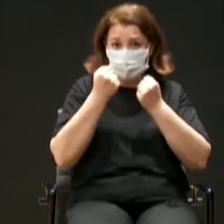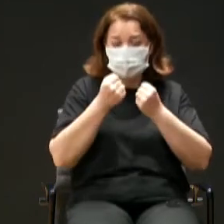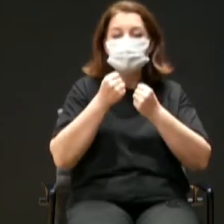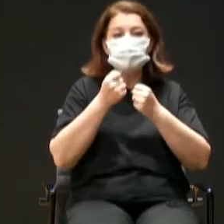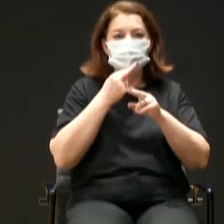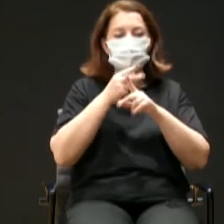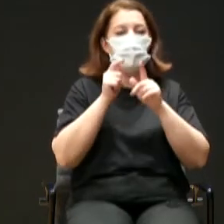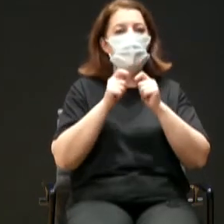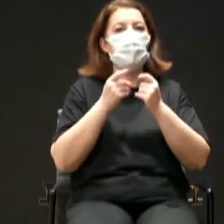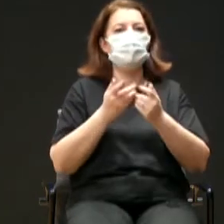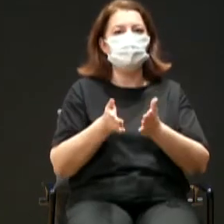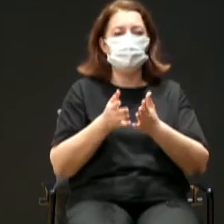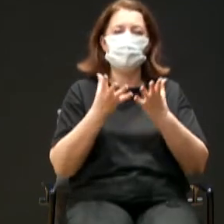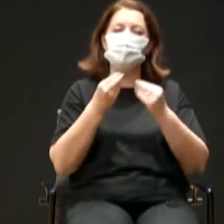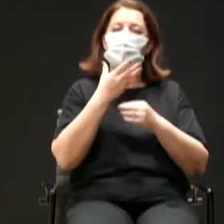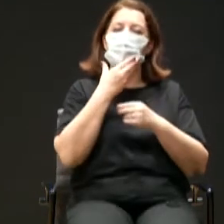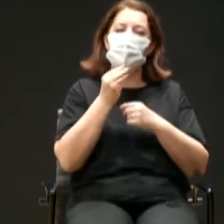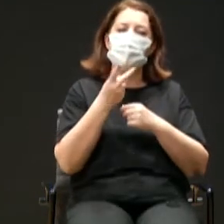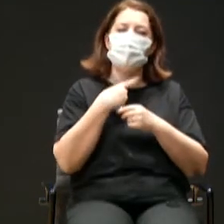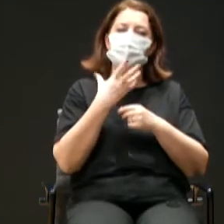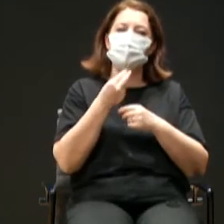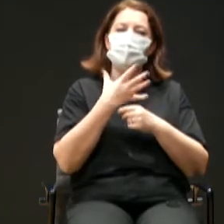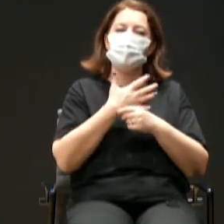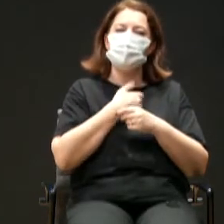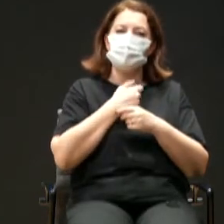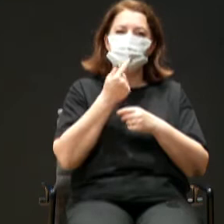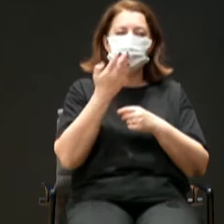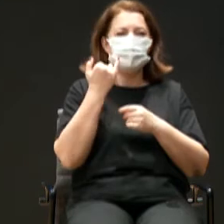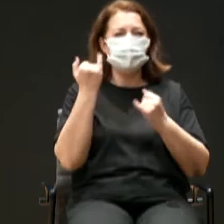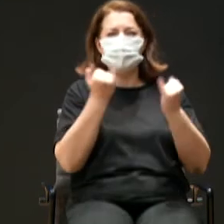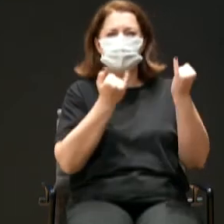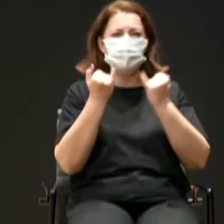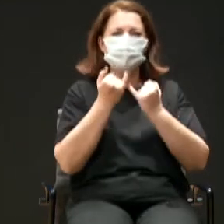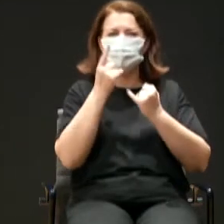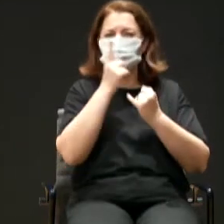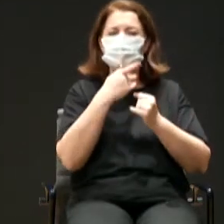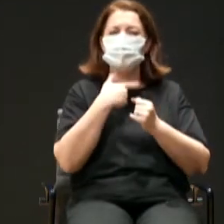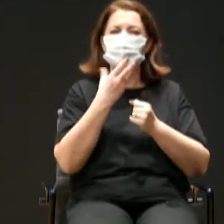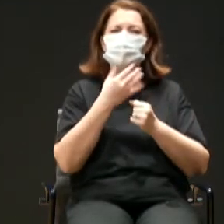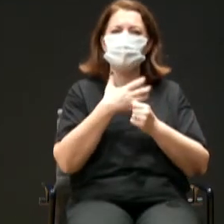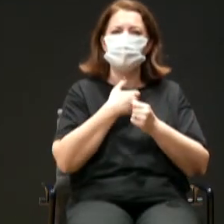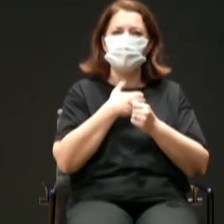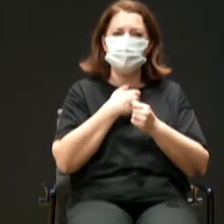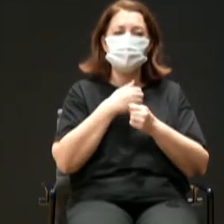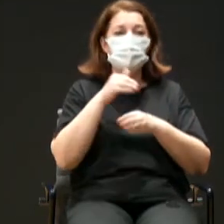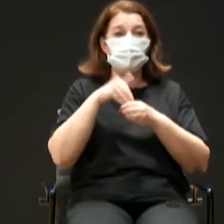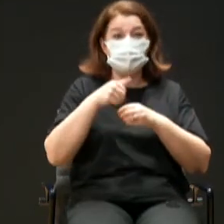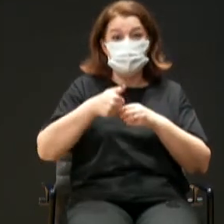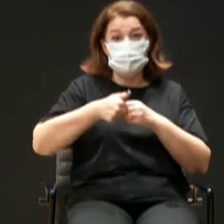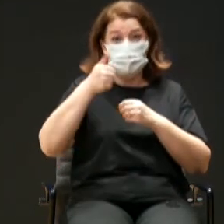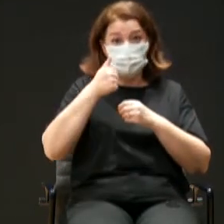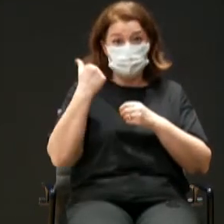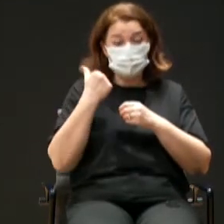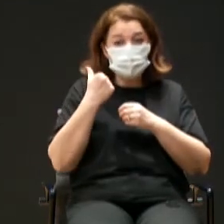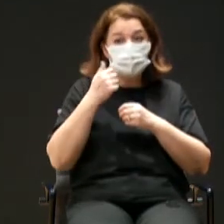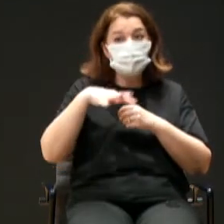yapıyorsak çok ayıp. Ben çok üzgünüm. Biraz önceki tartışmadan dolayı da çok üzgünüm. Evet. Meclis başkanına,